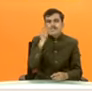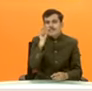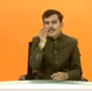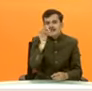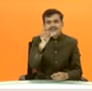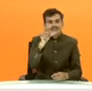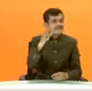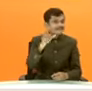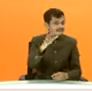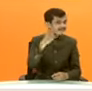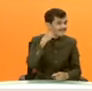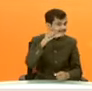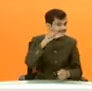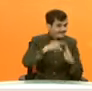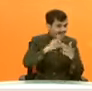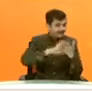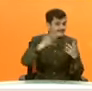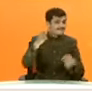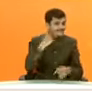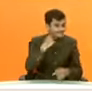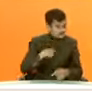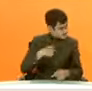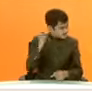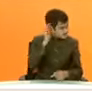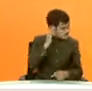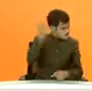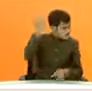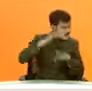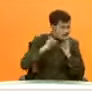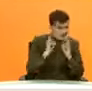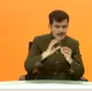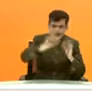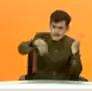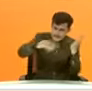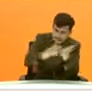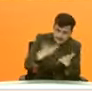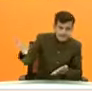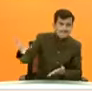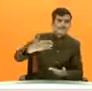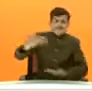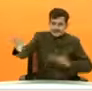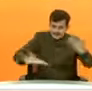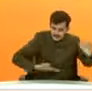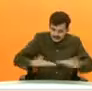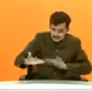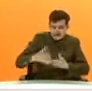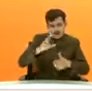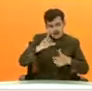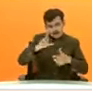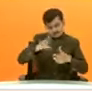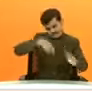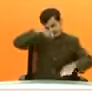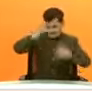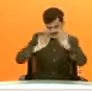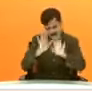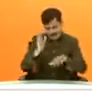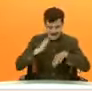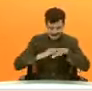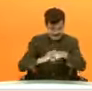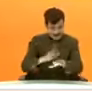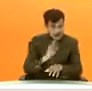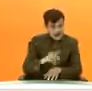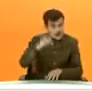सुनते आ रहे थे कि लीची बिहार, पश्चिम बंगाल या झारखंड में उगती है,